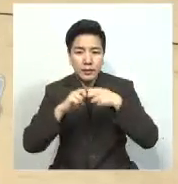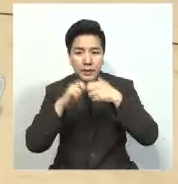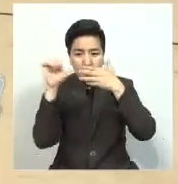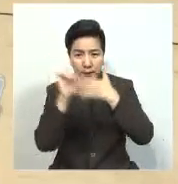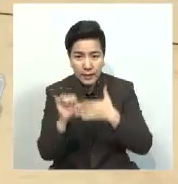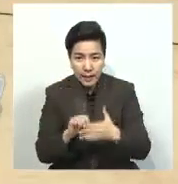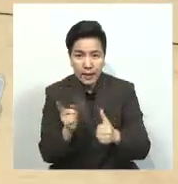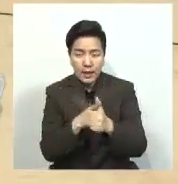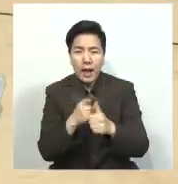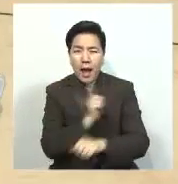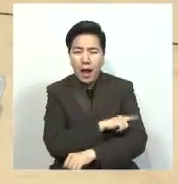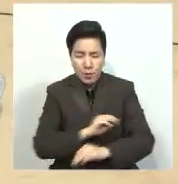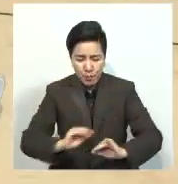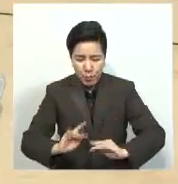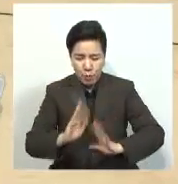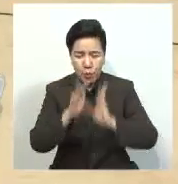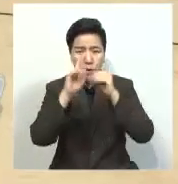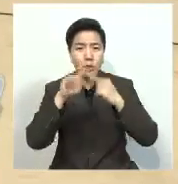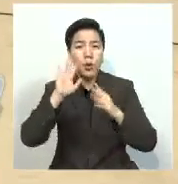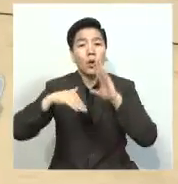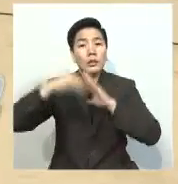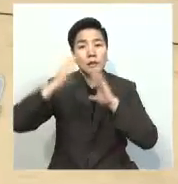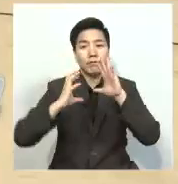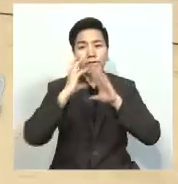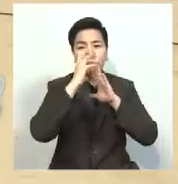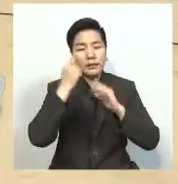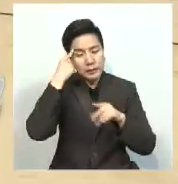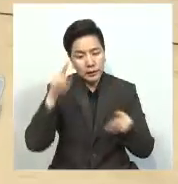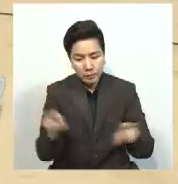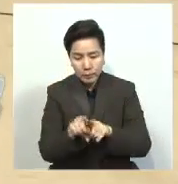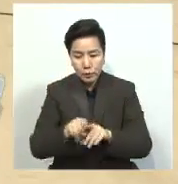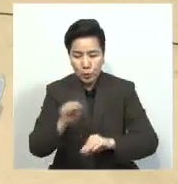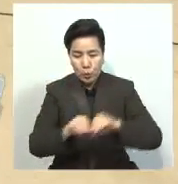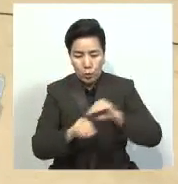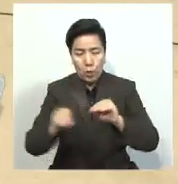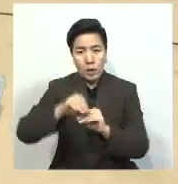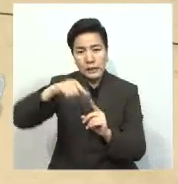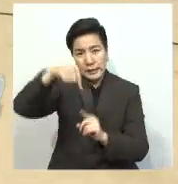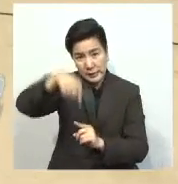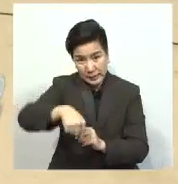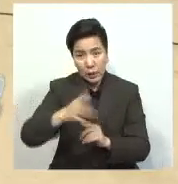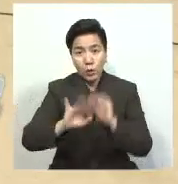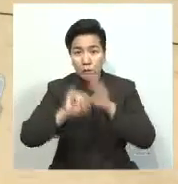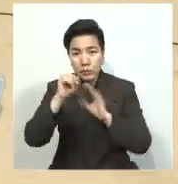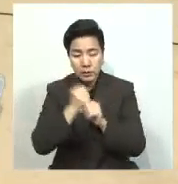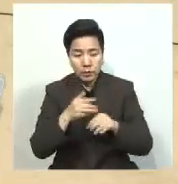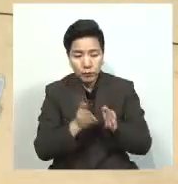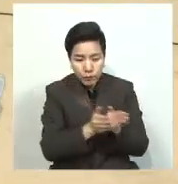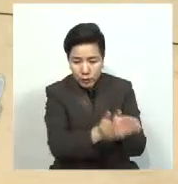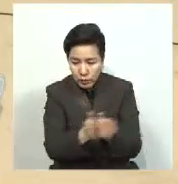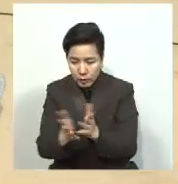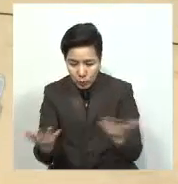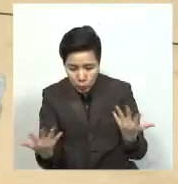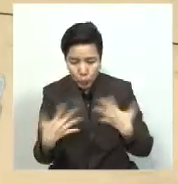ไขปัญหาหมอกควันและไฟป่าในพื้นที่ภาคเหนือนะคะที่เห็นด้วยกับเรื่องของโครงการแม่แจ่มโมเดลที่ดำเนินการให้ทุกภาคส่วนเข้าม